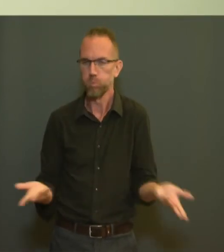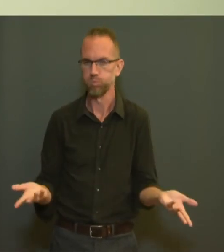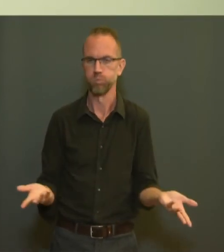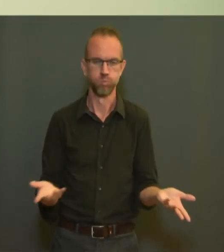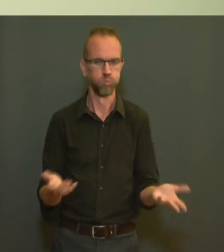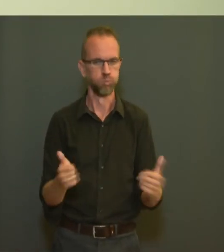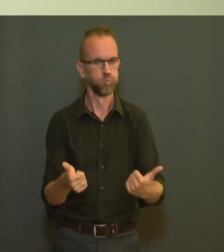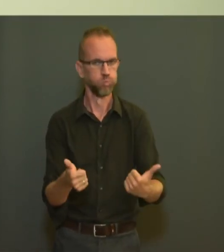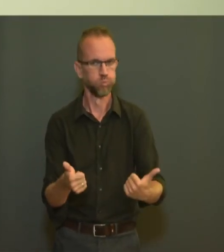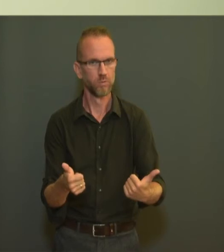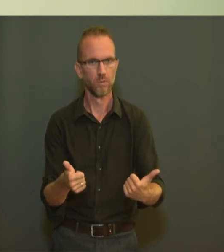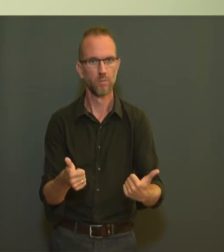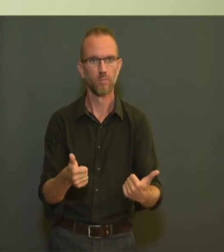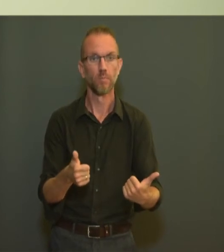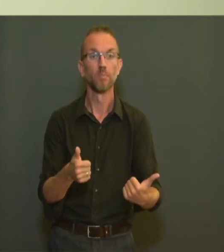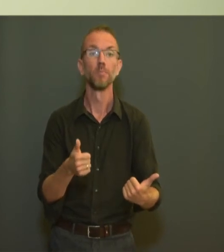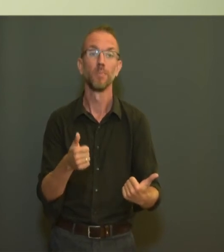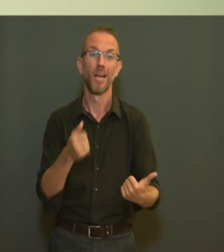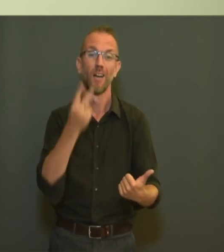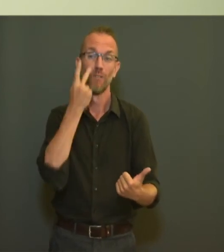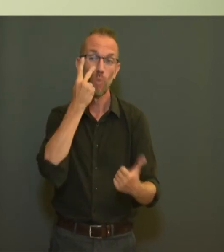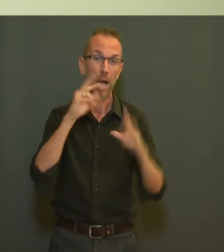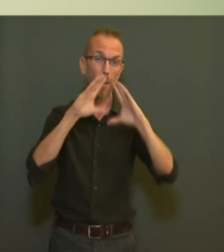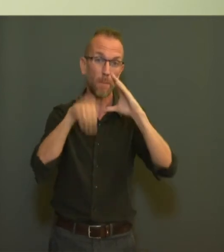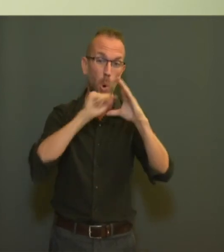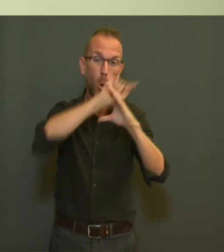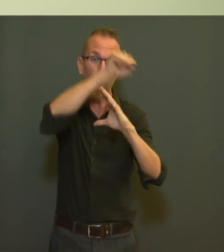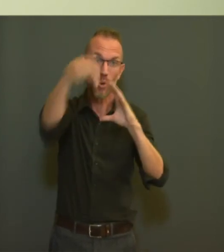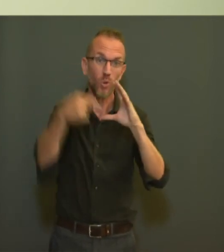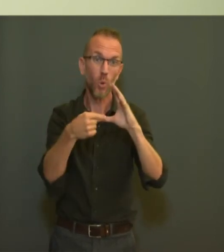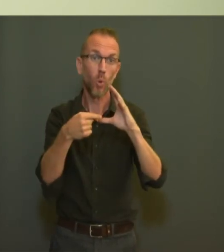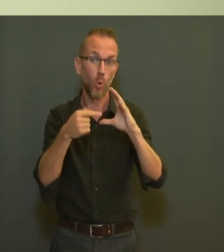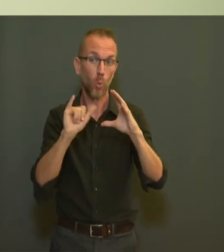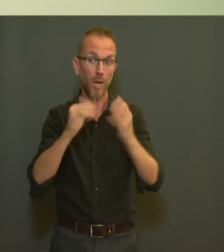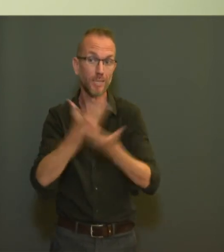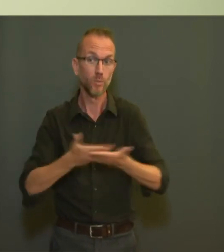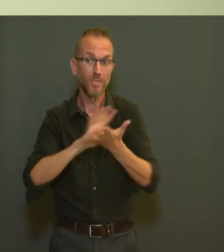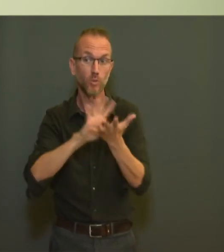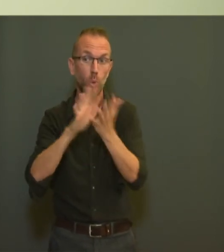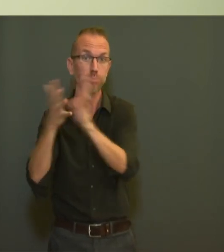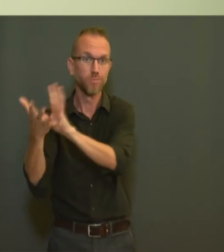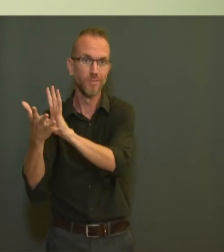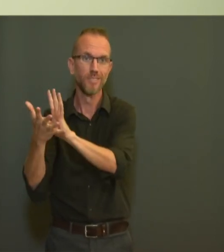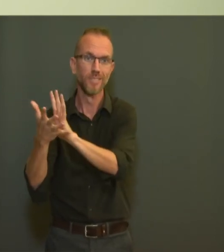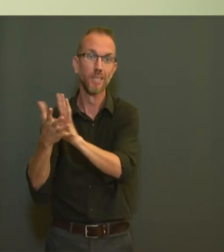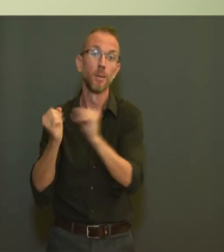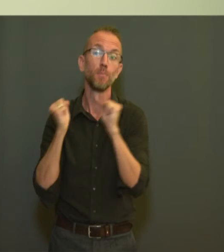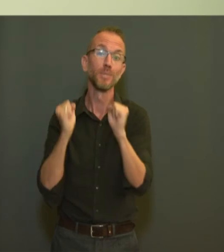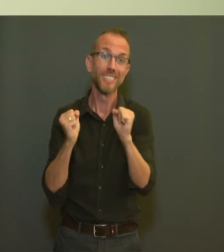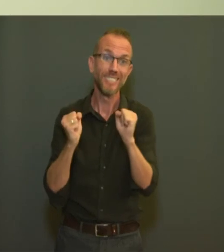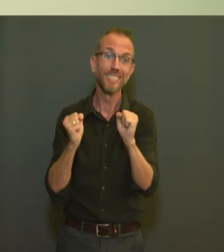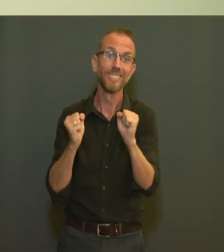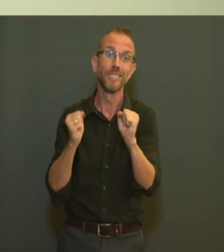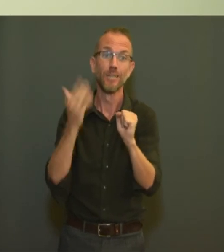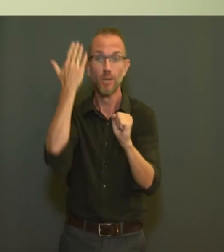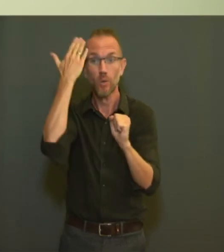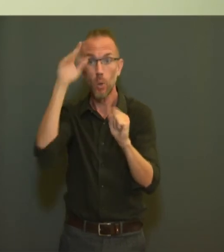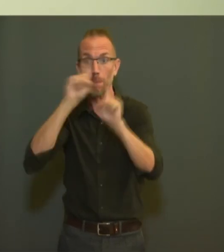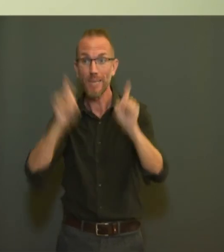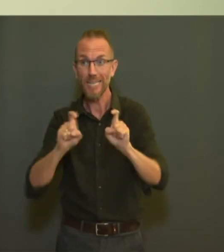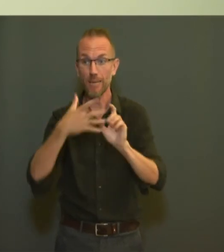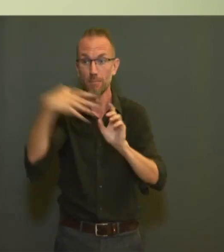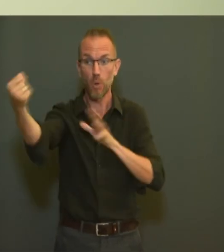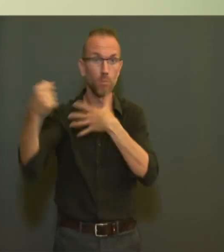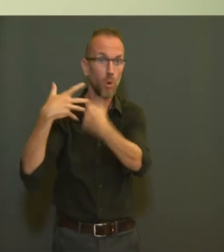situation internationale du Covid-19, on pourrait avoir certains pays ayant de plus fortes demandes et limitant le nombre de